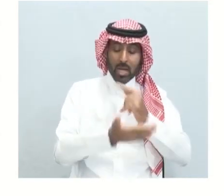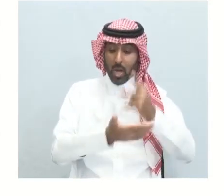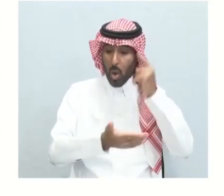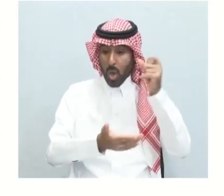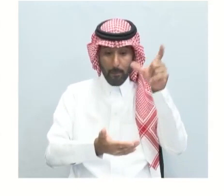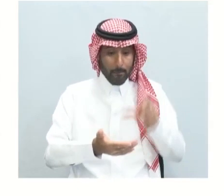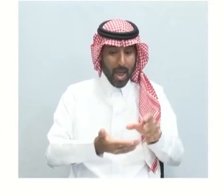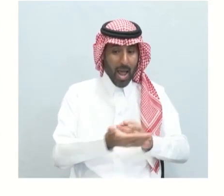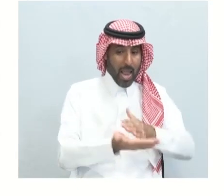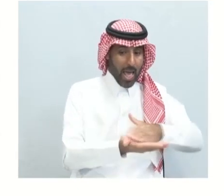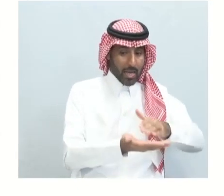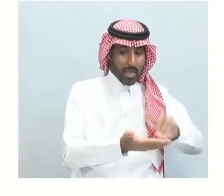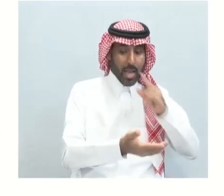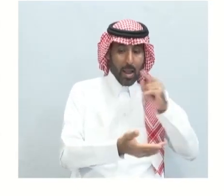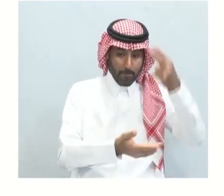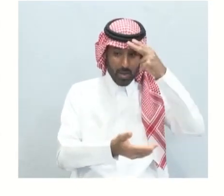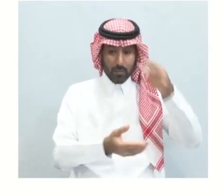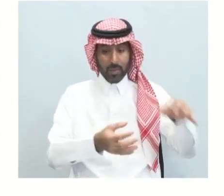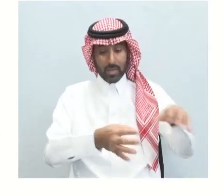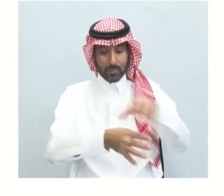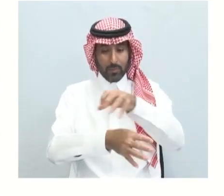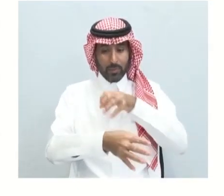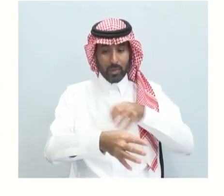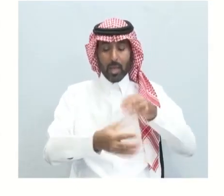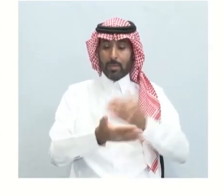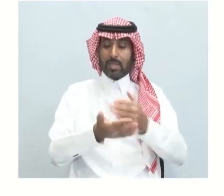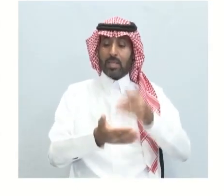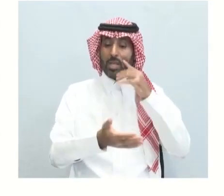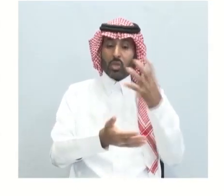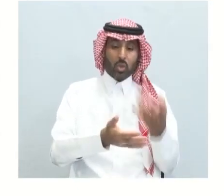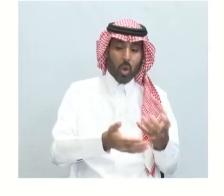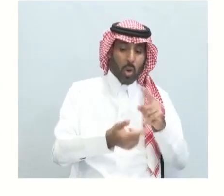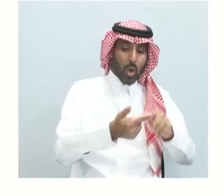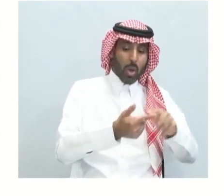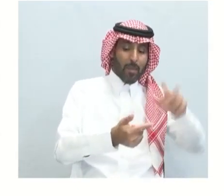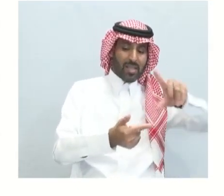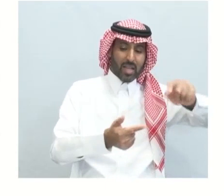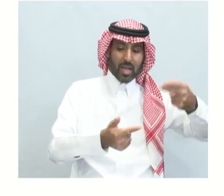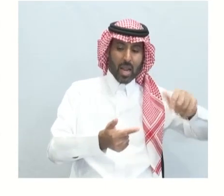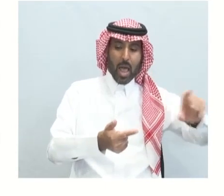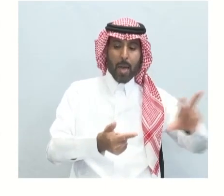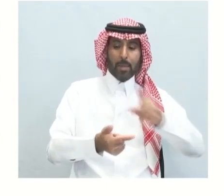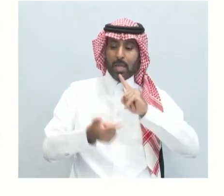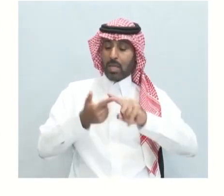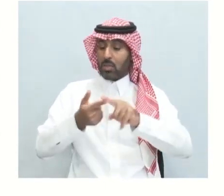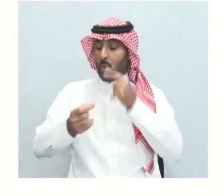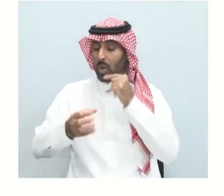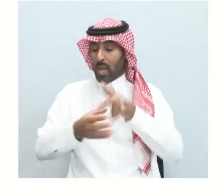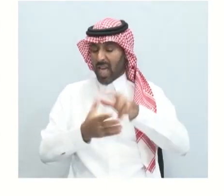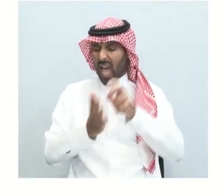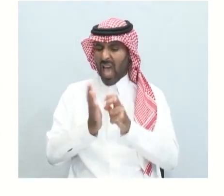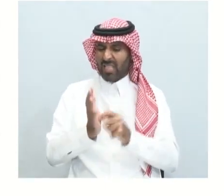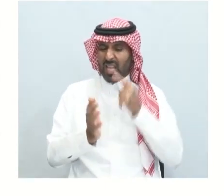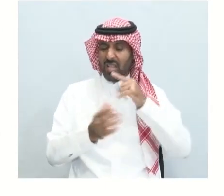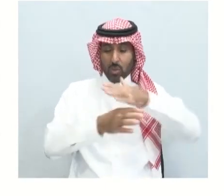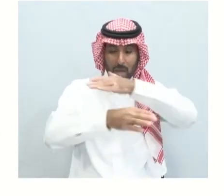الجيولوجيون المملكه الى اربعه اقاليم جيولوجيه بالنسبه لصخور هي اقليم الدرع العربي او صخور القاعده واقليم